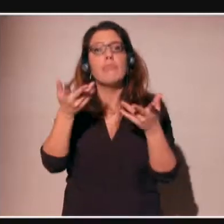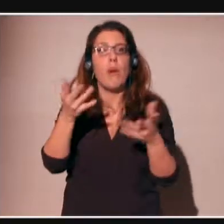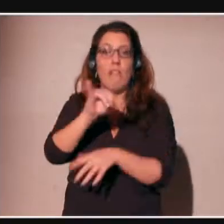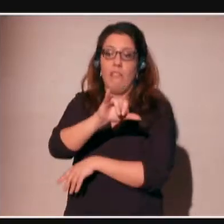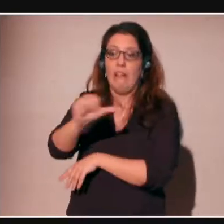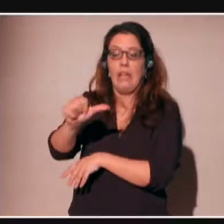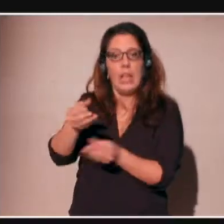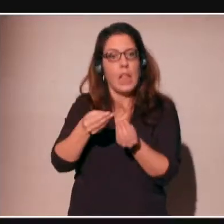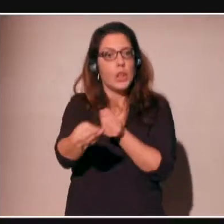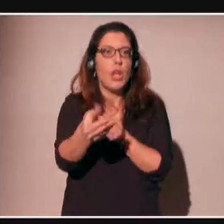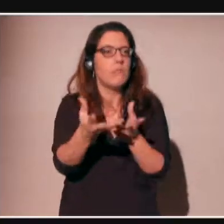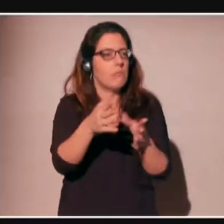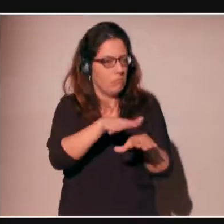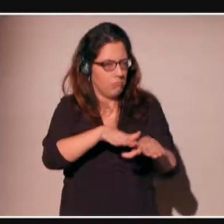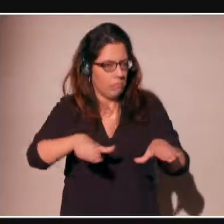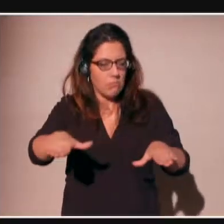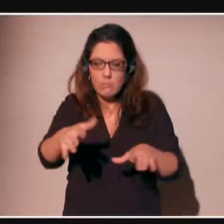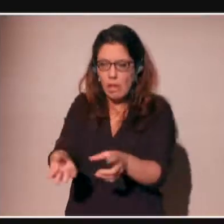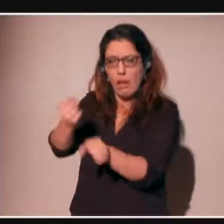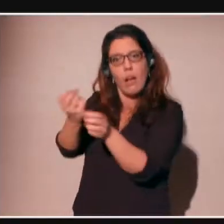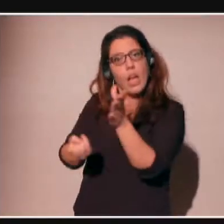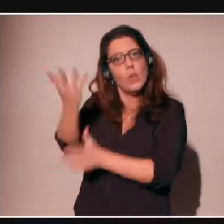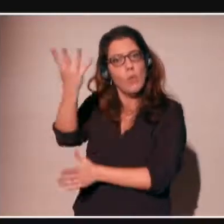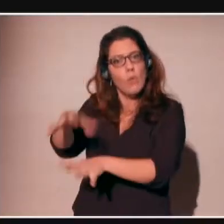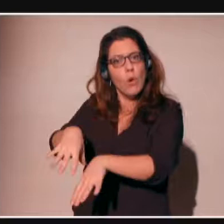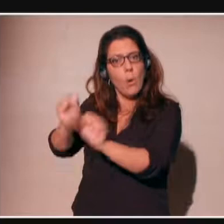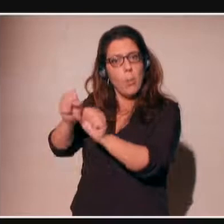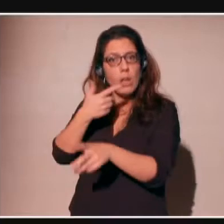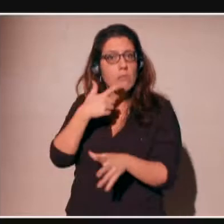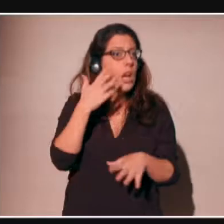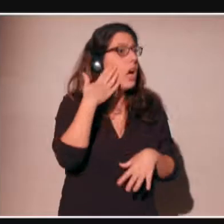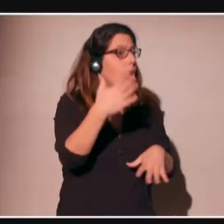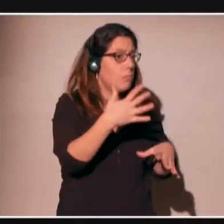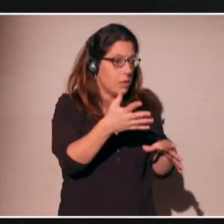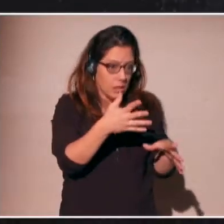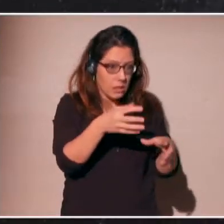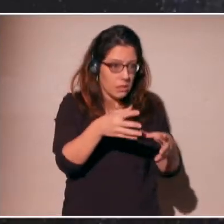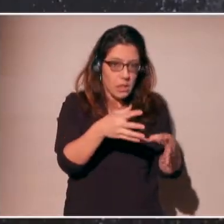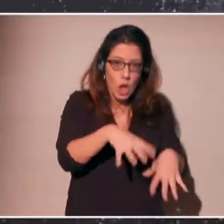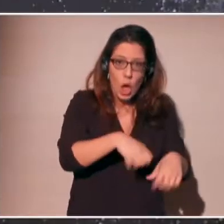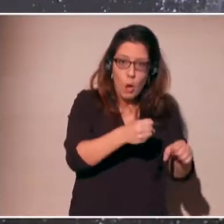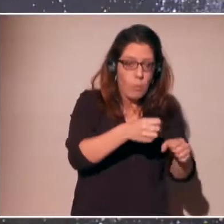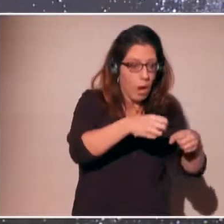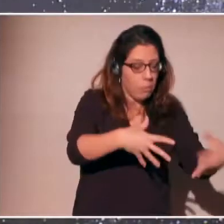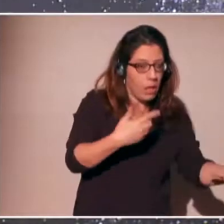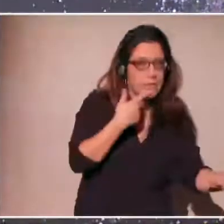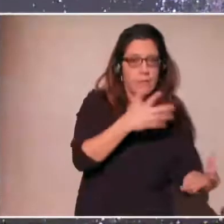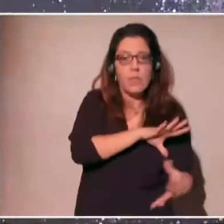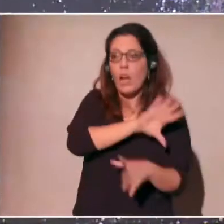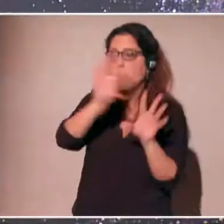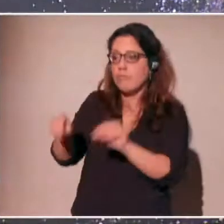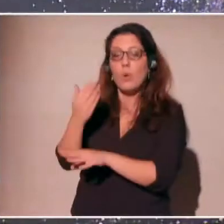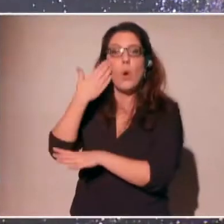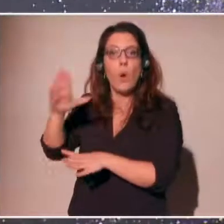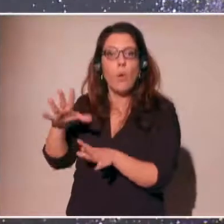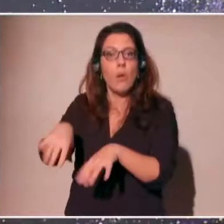permettre de créer de nouveaux emplois. Donc ceux qui auront perdu leur emploi pourront en trouver un nouveau. Oui, d'accord. Mais la question qui